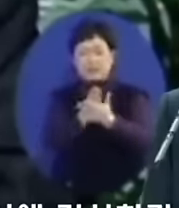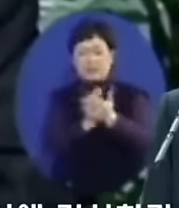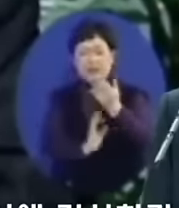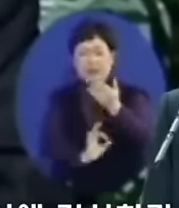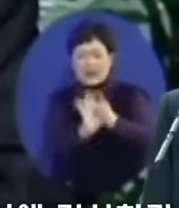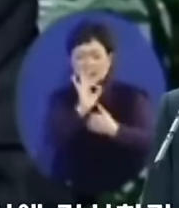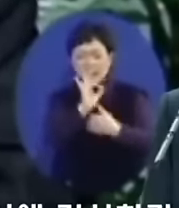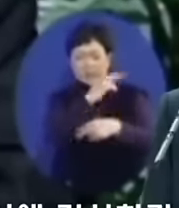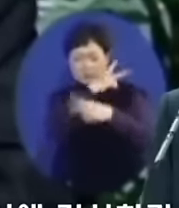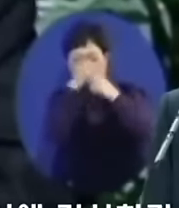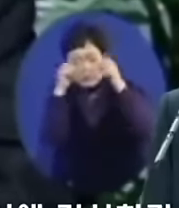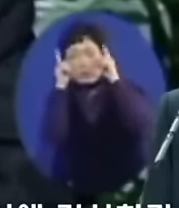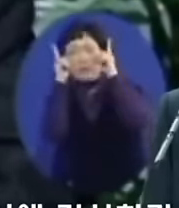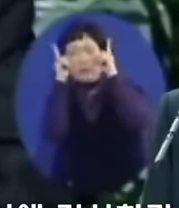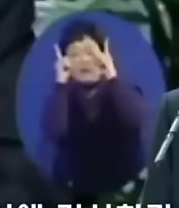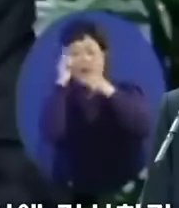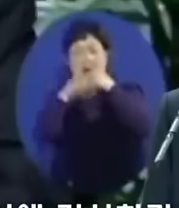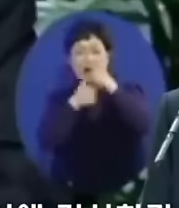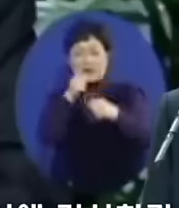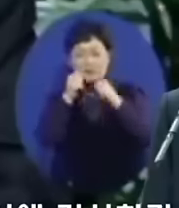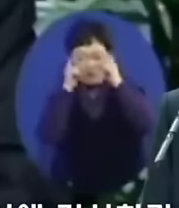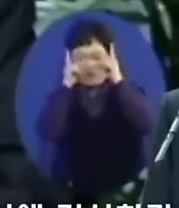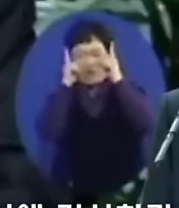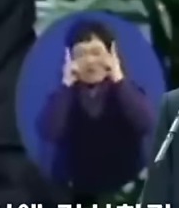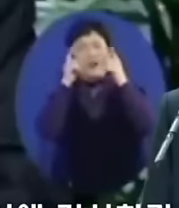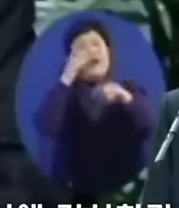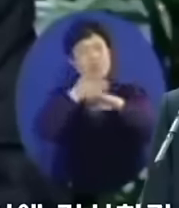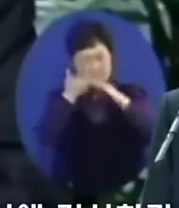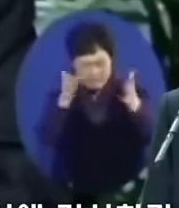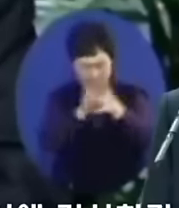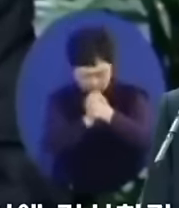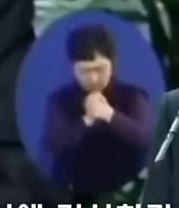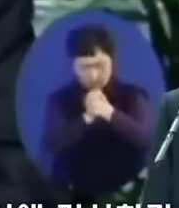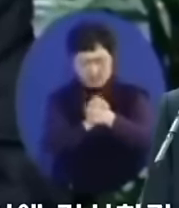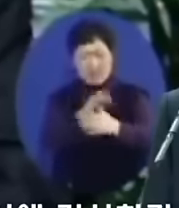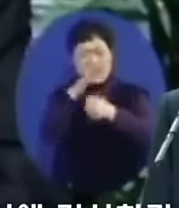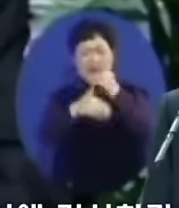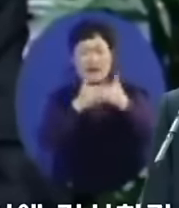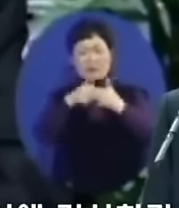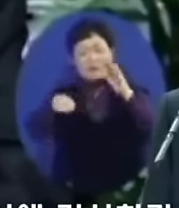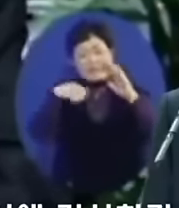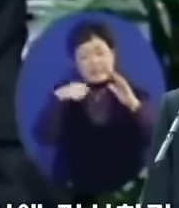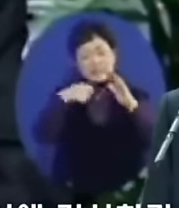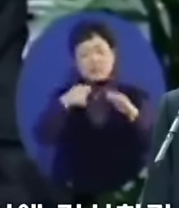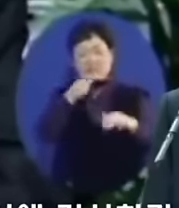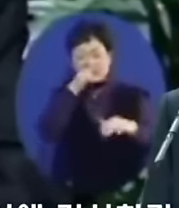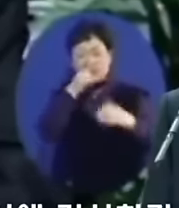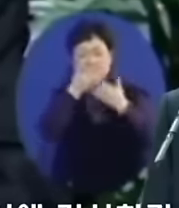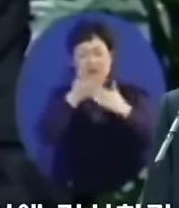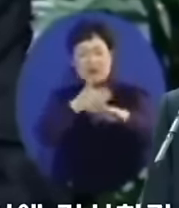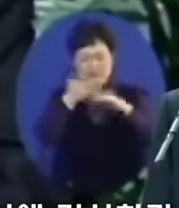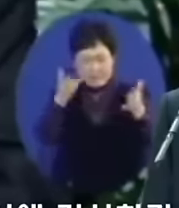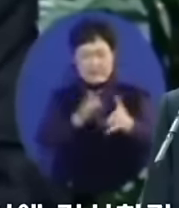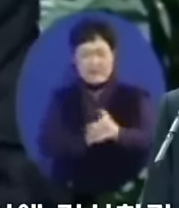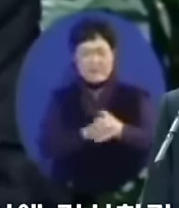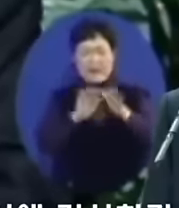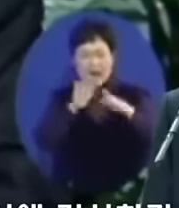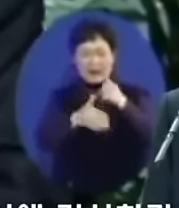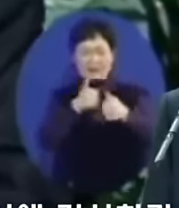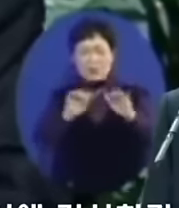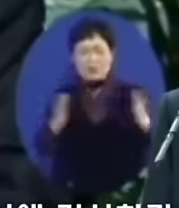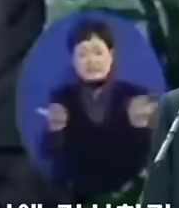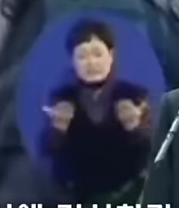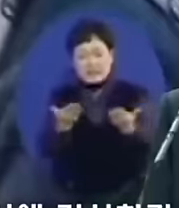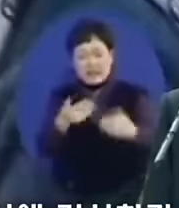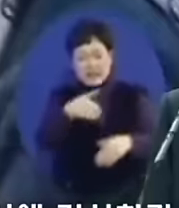자고 일어나면 하나님 오늘 일어나게 해주신 것을 감사합니다. 하나님 오늘 식사할 수 있게 해주심을 감사합니다. 하나님 오늘 직장에